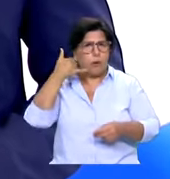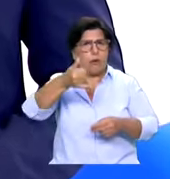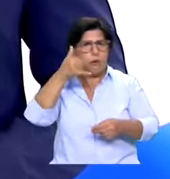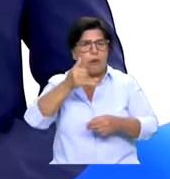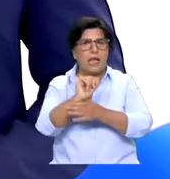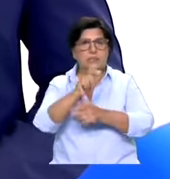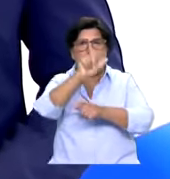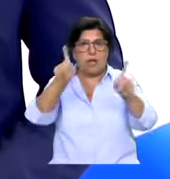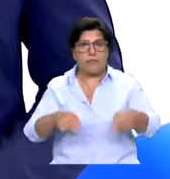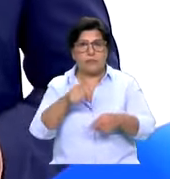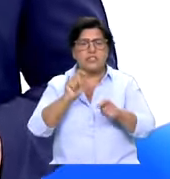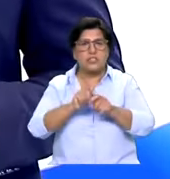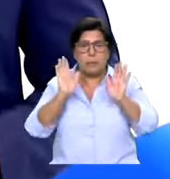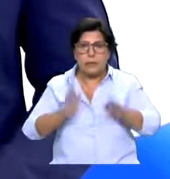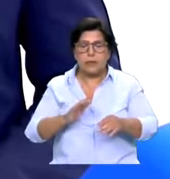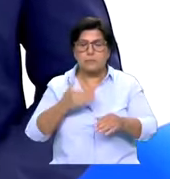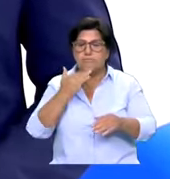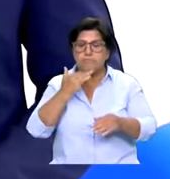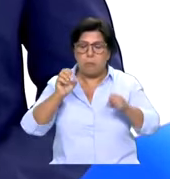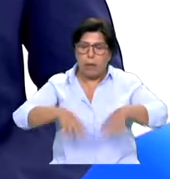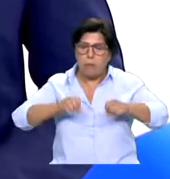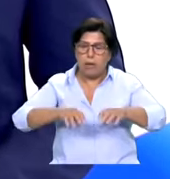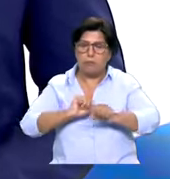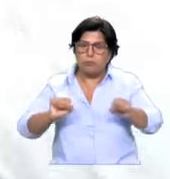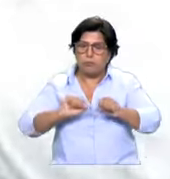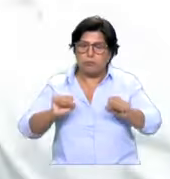esnaf bu yüzden işini bile yapamaz hale geldi.